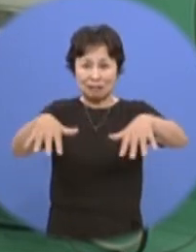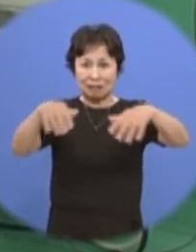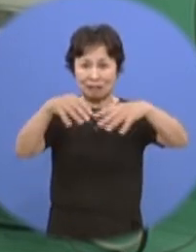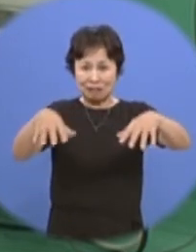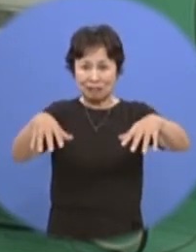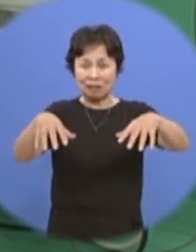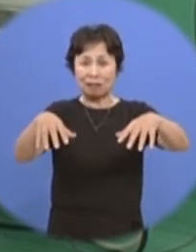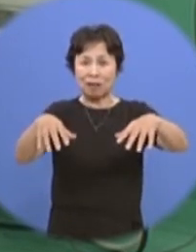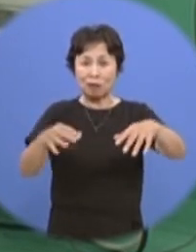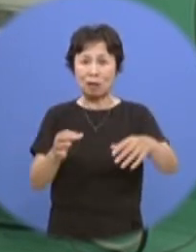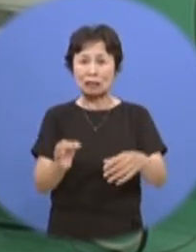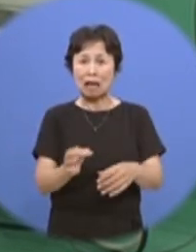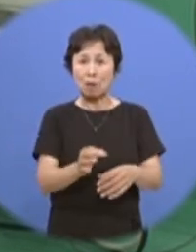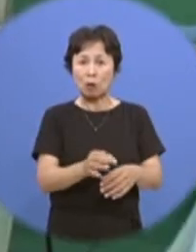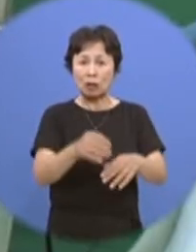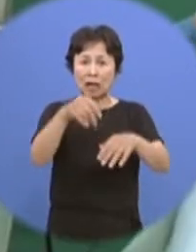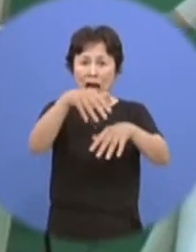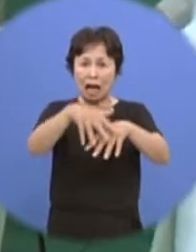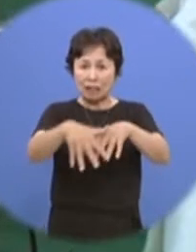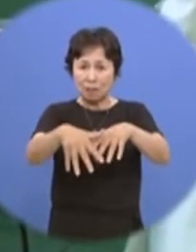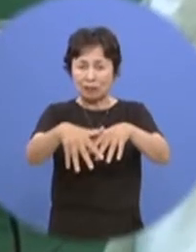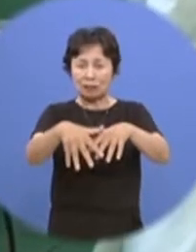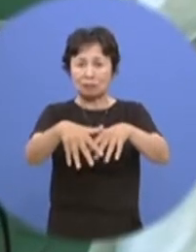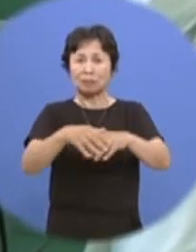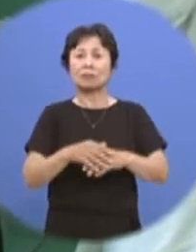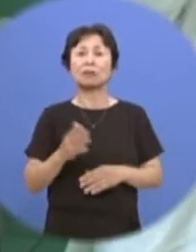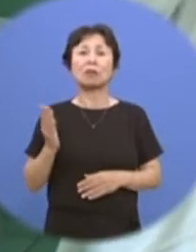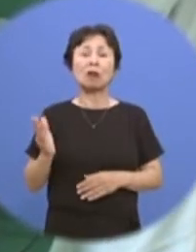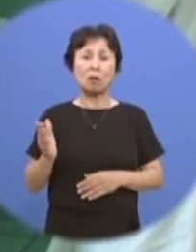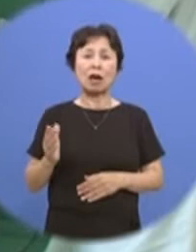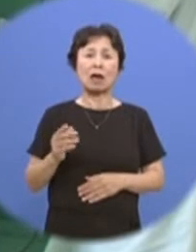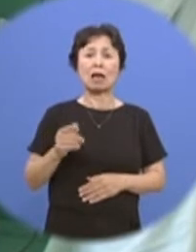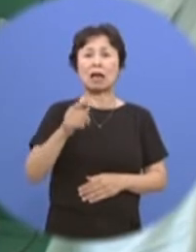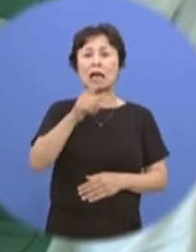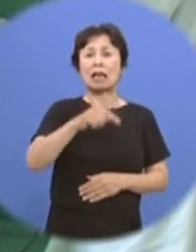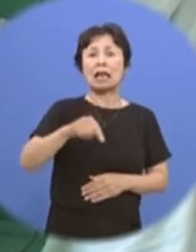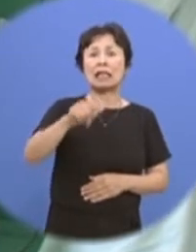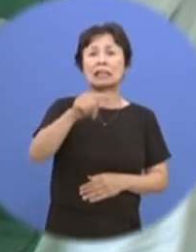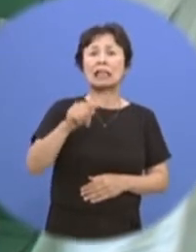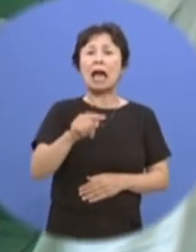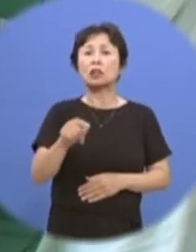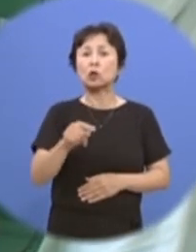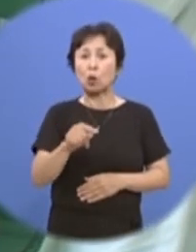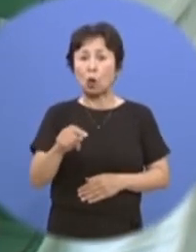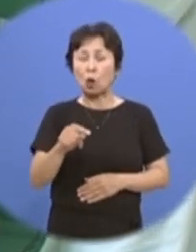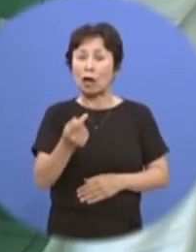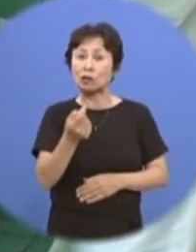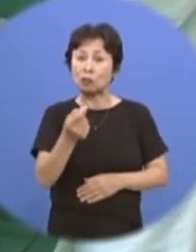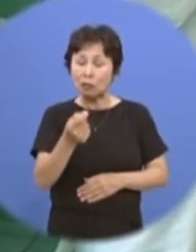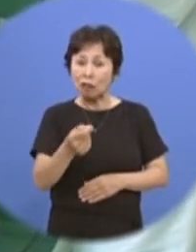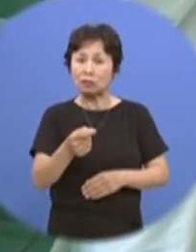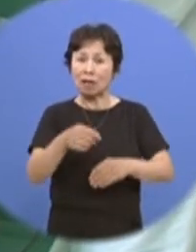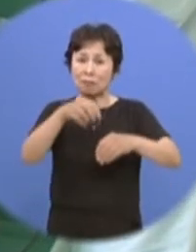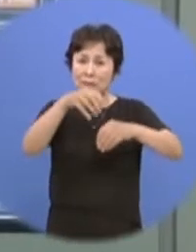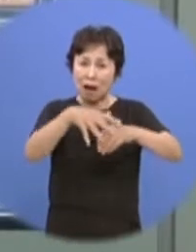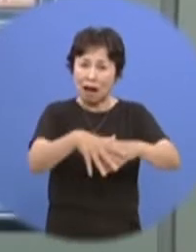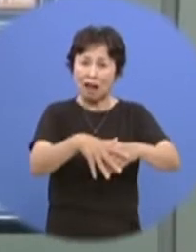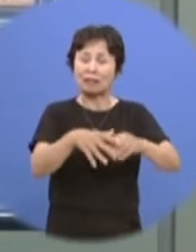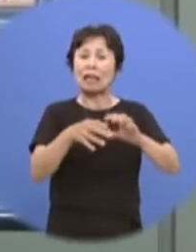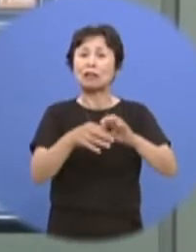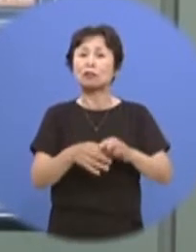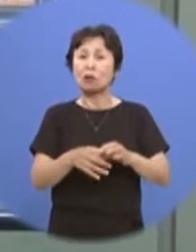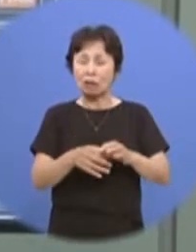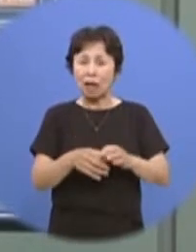てて加熱する装置になっております。酸素が非常に少ない状態で加熱できるということで、酸化による食材の劣